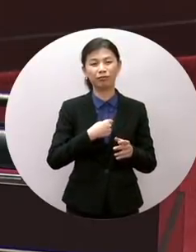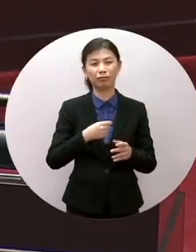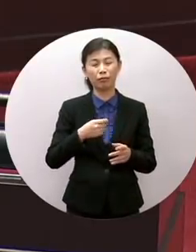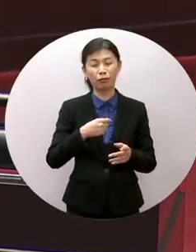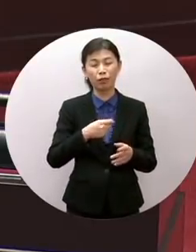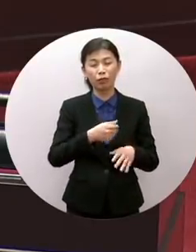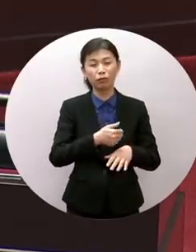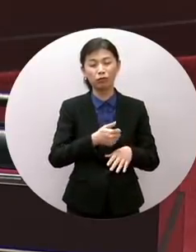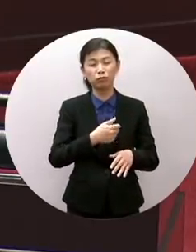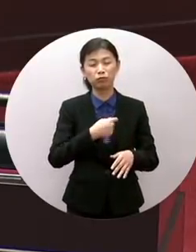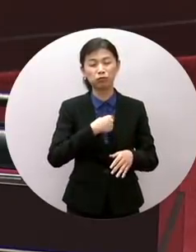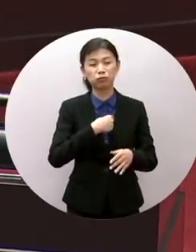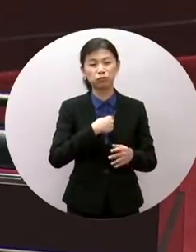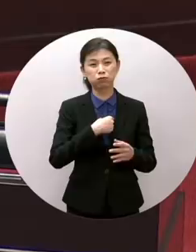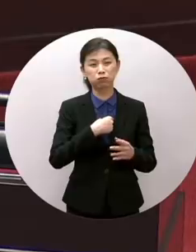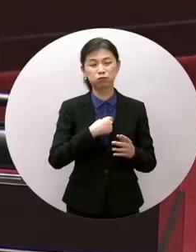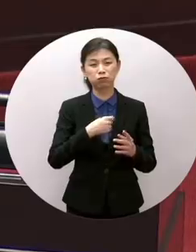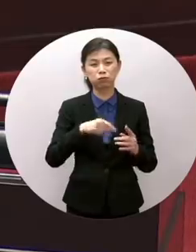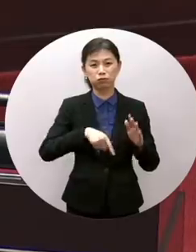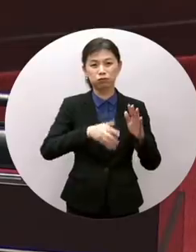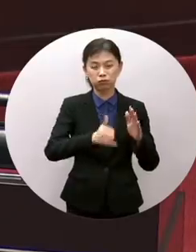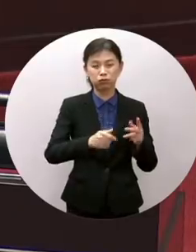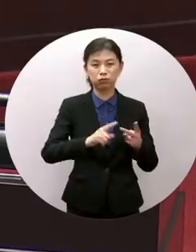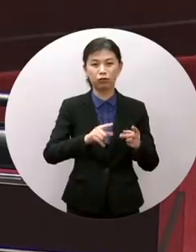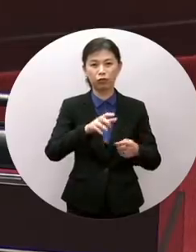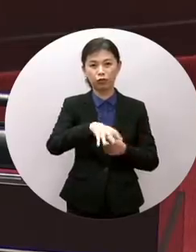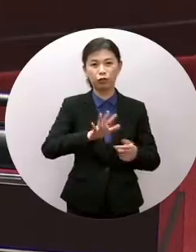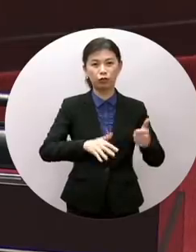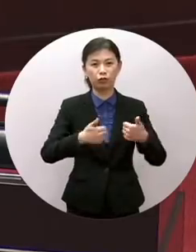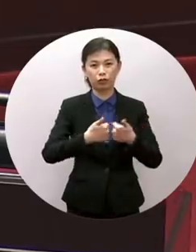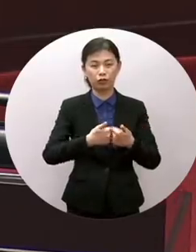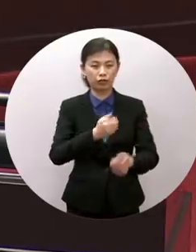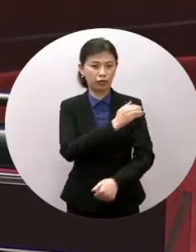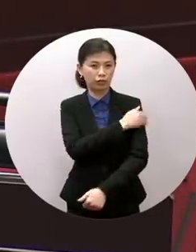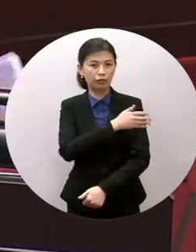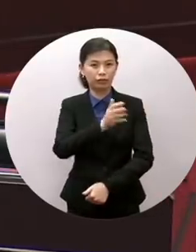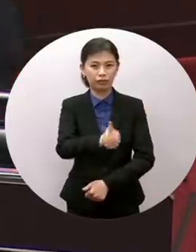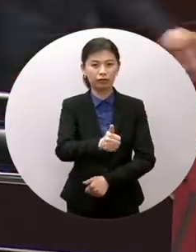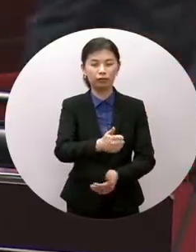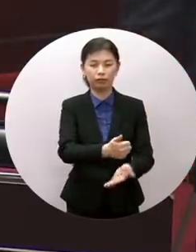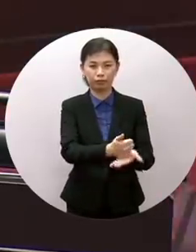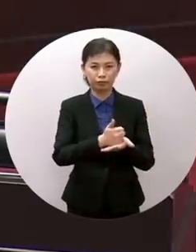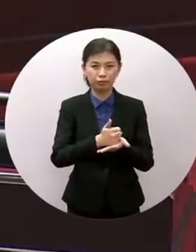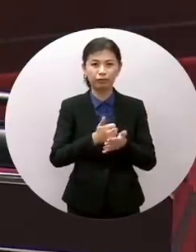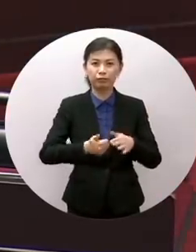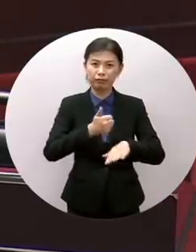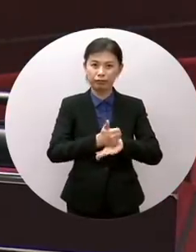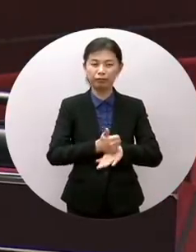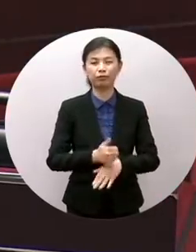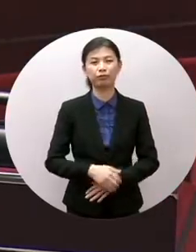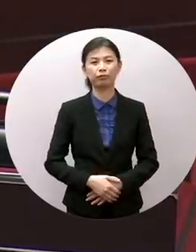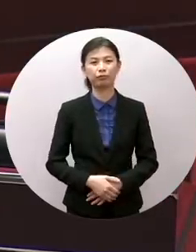有。 请苏院长跟农委会陈主委。